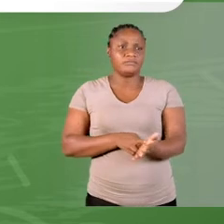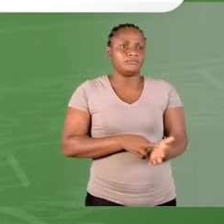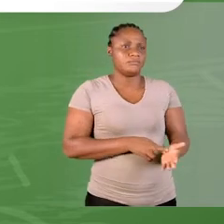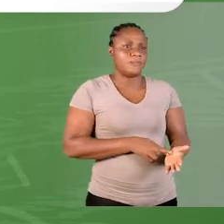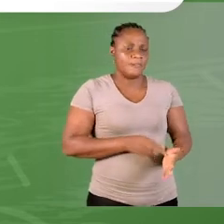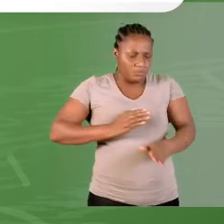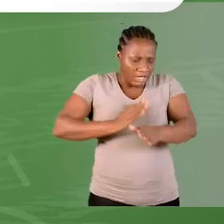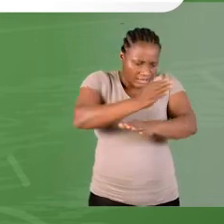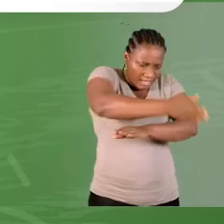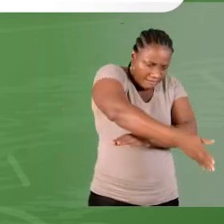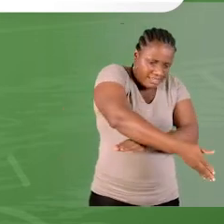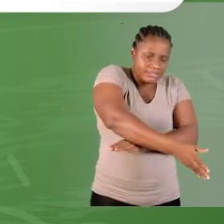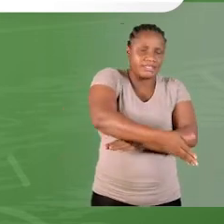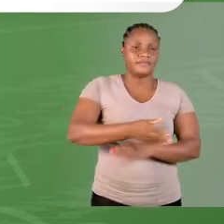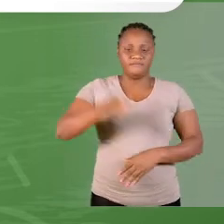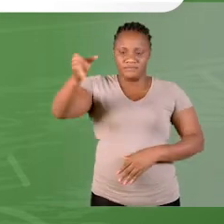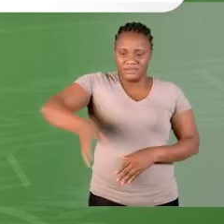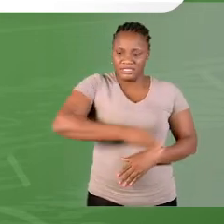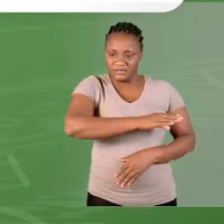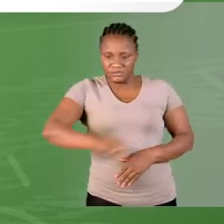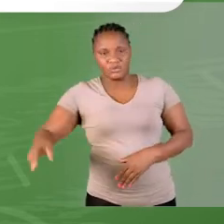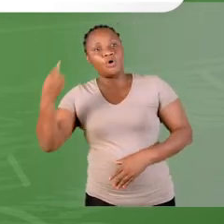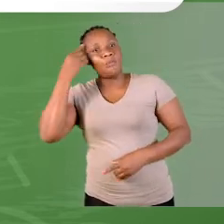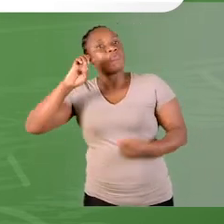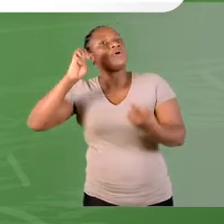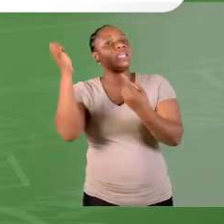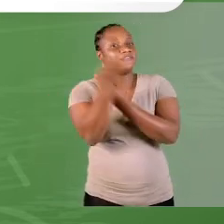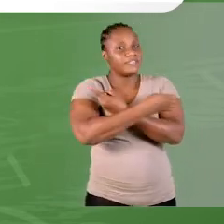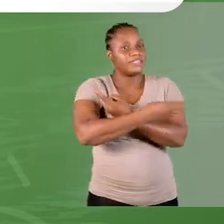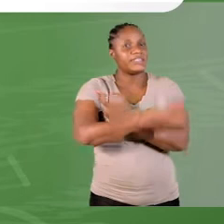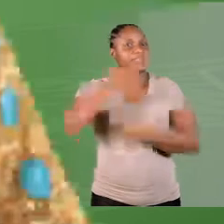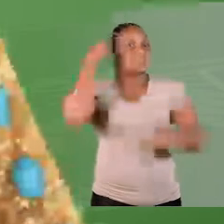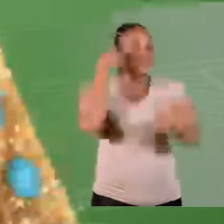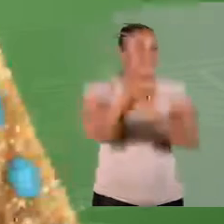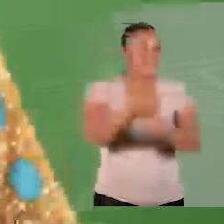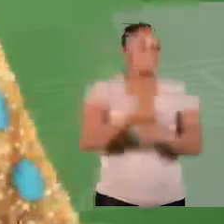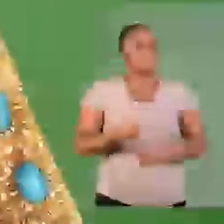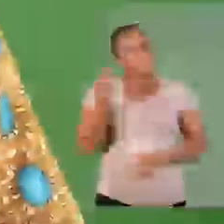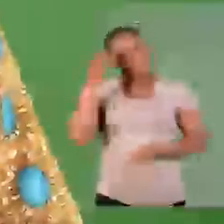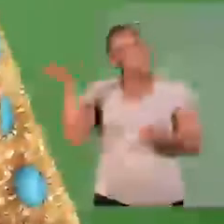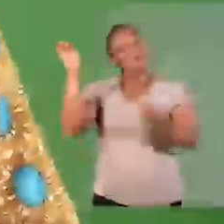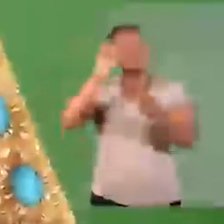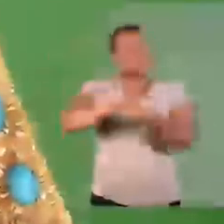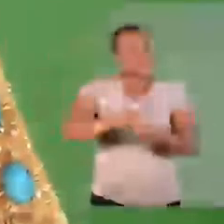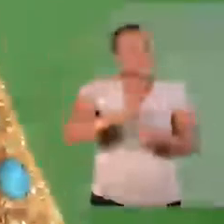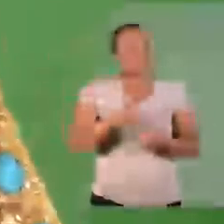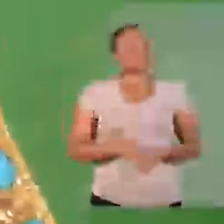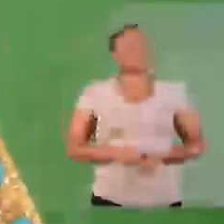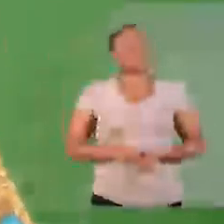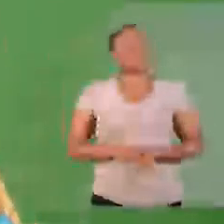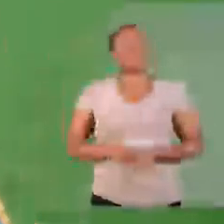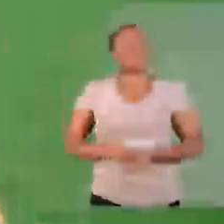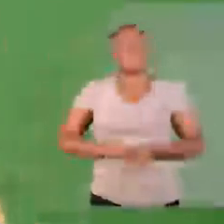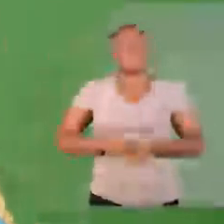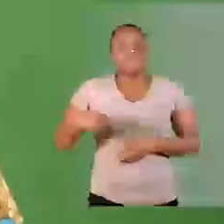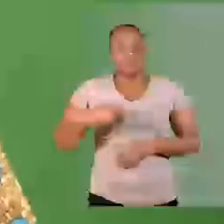règles de la traversée à une intersection pour éviter les accidents. Pour consolider ce que nous venons d'apprendre, nous